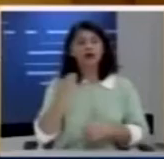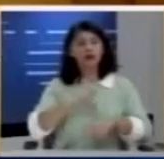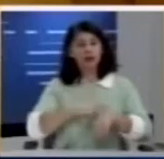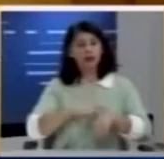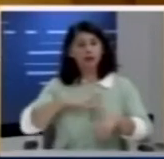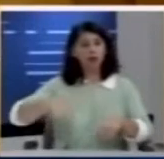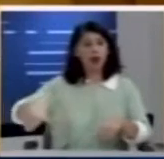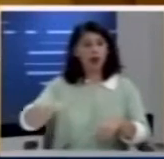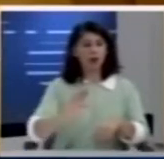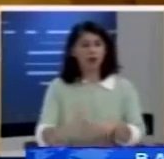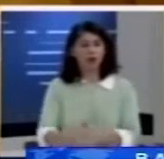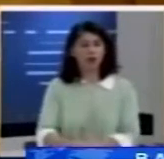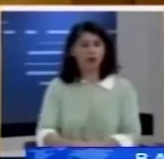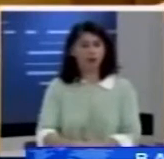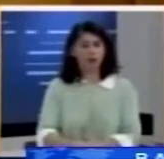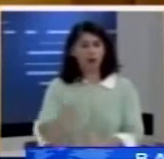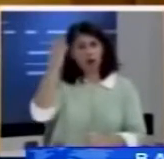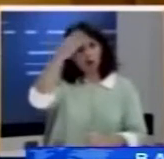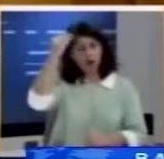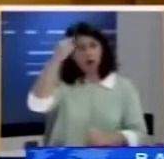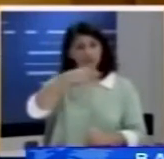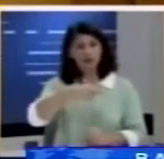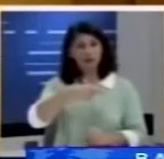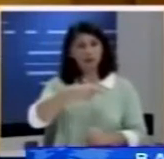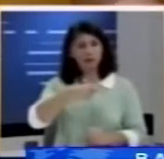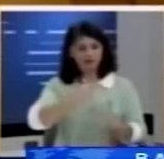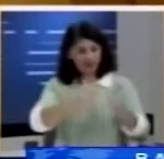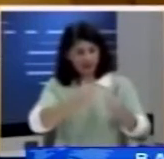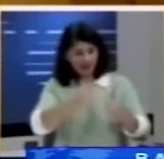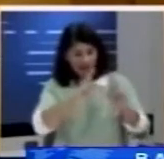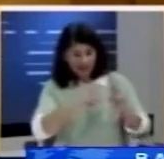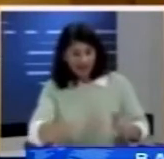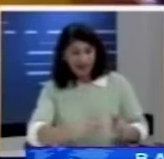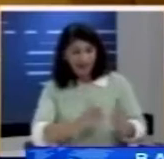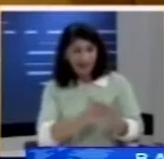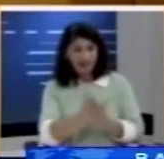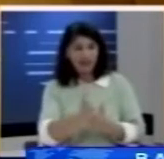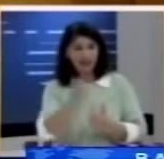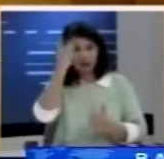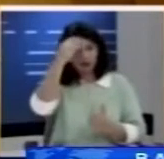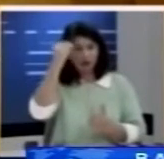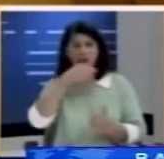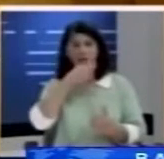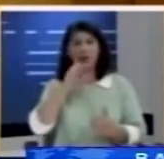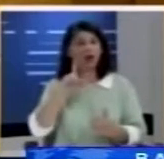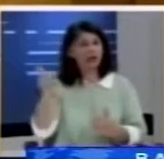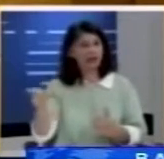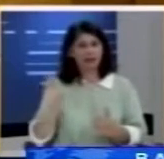Από το λαό. Παρακαλώ, κύριε Μεγαλοκόνο. Ο Τσίπρας δίνει εξετάσεις ηθικής. Για τον Τσίπρα μιλώ, γεια σας.